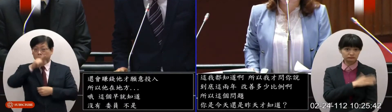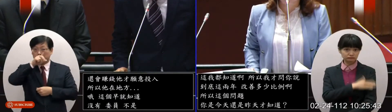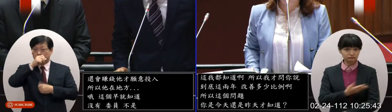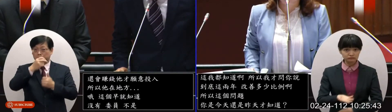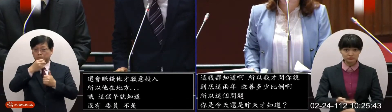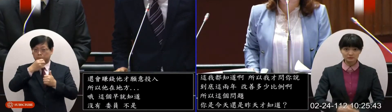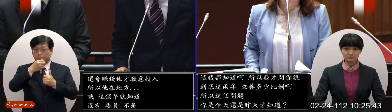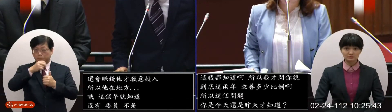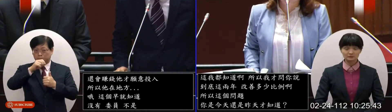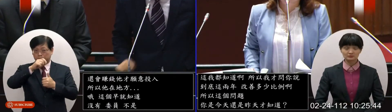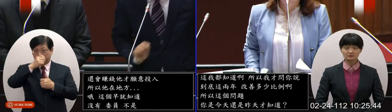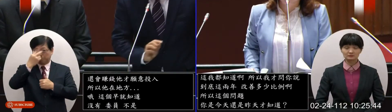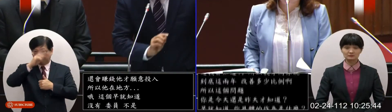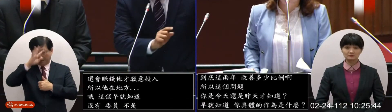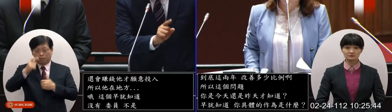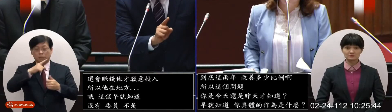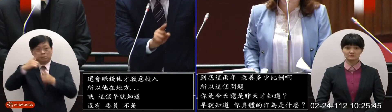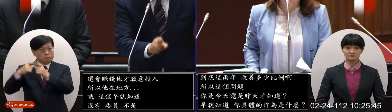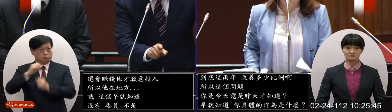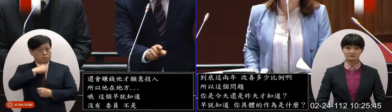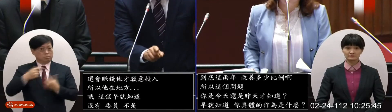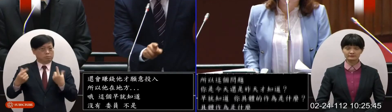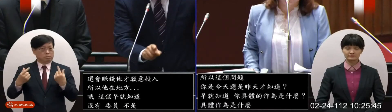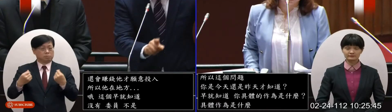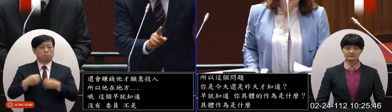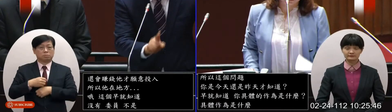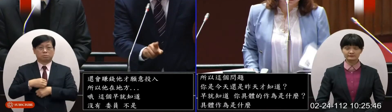感，像日本跟台湾一